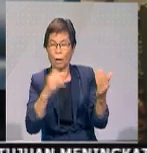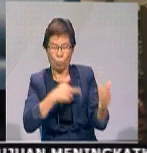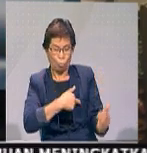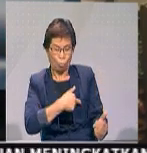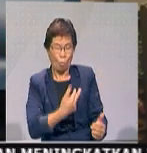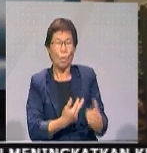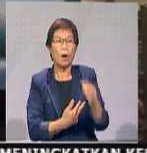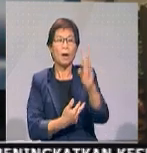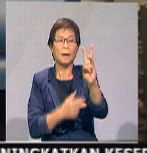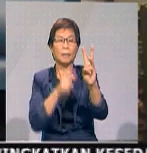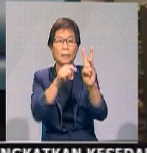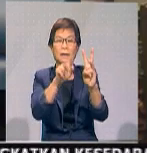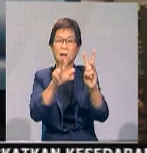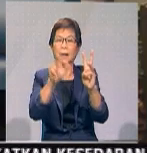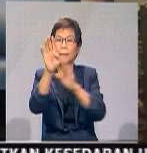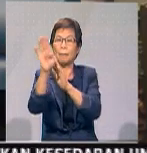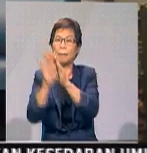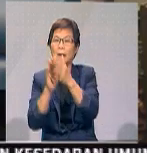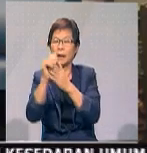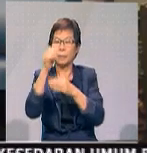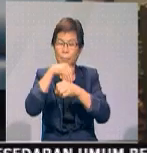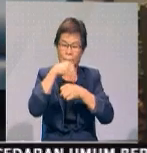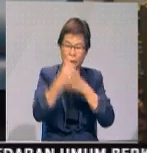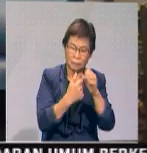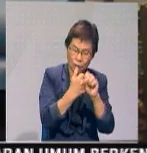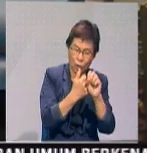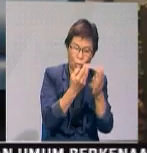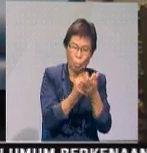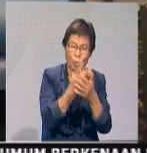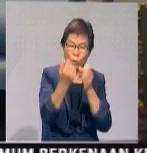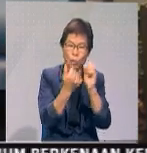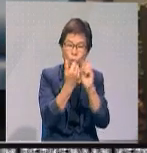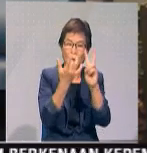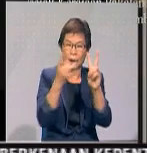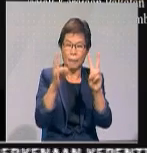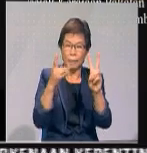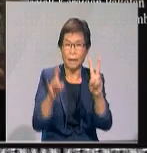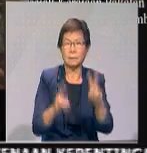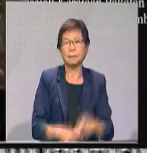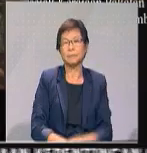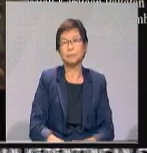kerugian RM6.3 bilion pada tahun kewangan 2018.